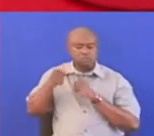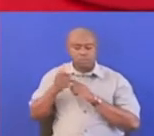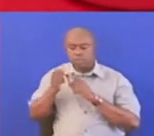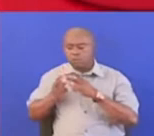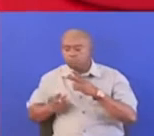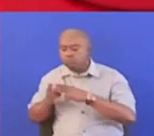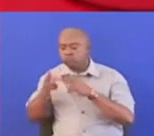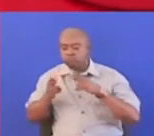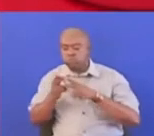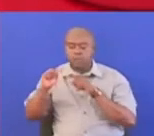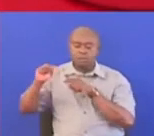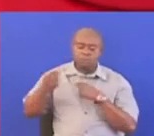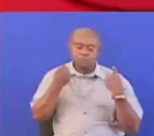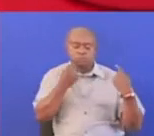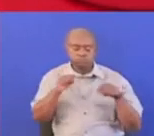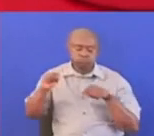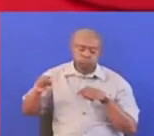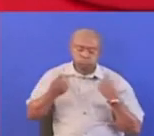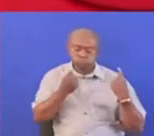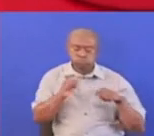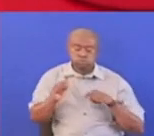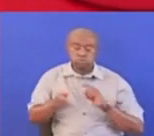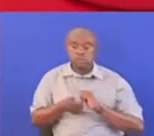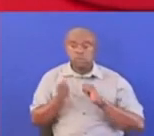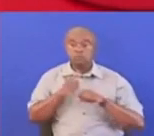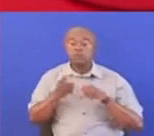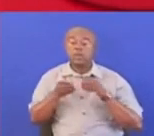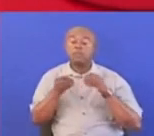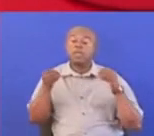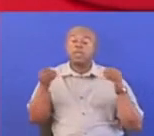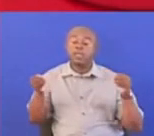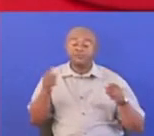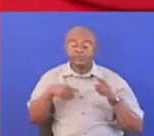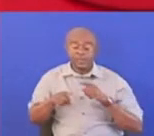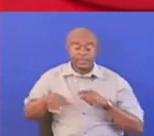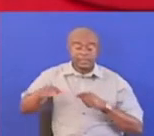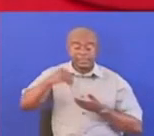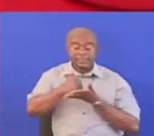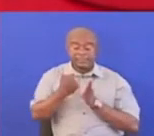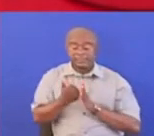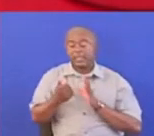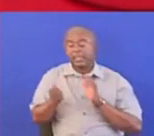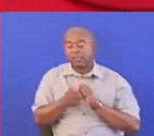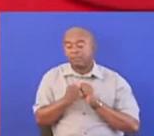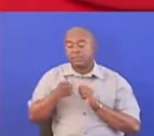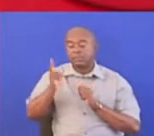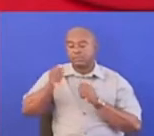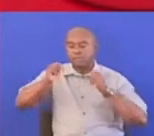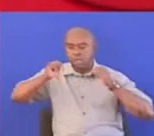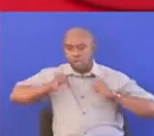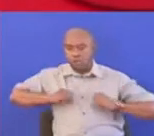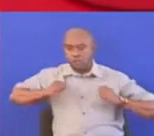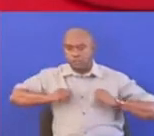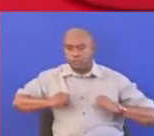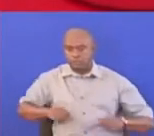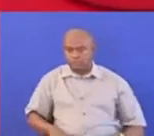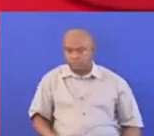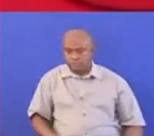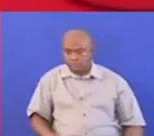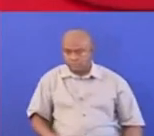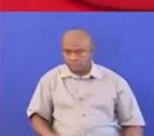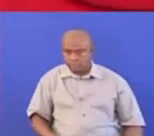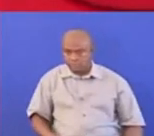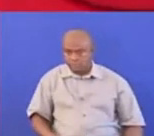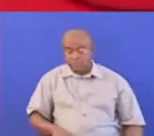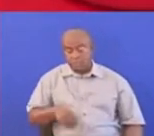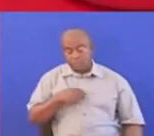kutatua migogoro ambayo imekuwa ikikabili sekta yetu ya maliasili na utalii. Mheshimiwa Spika, mimi